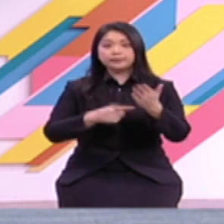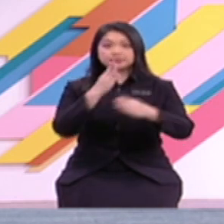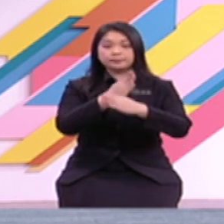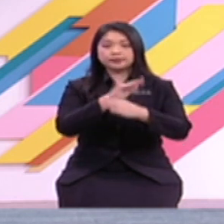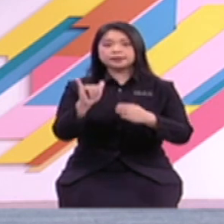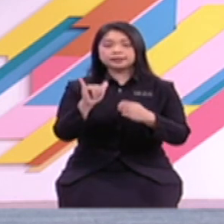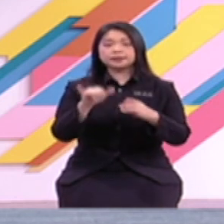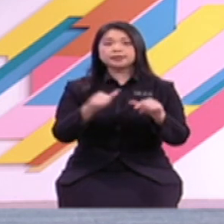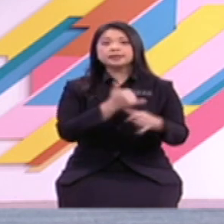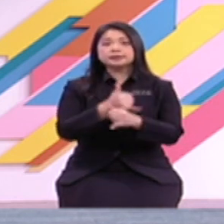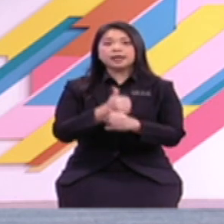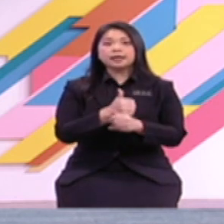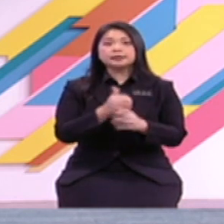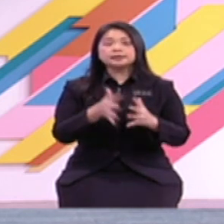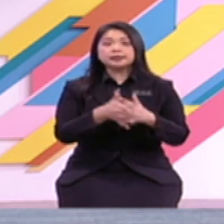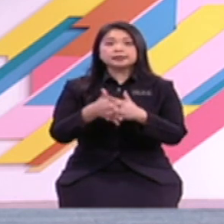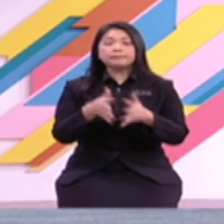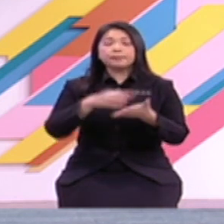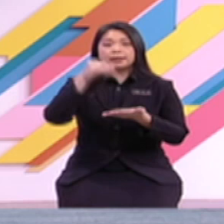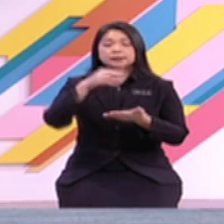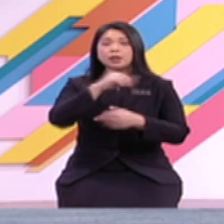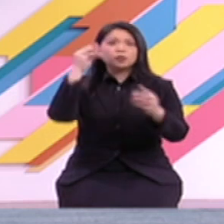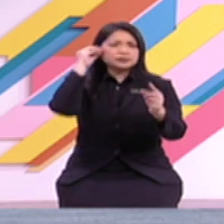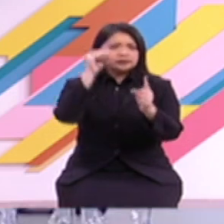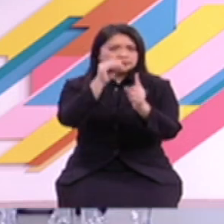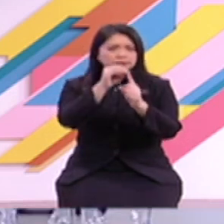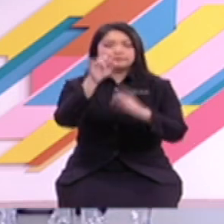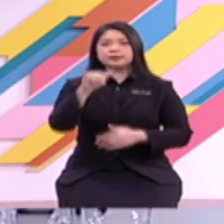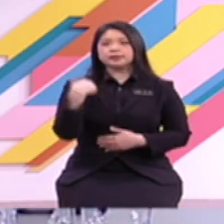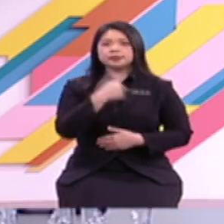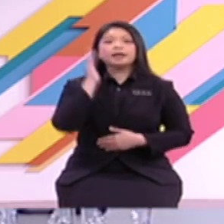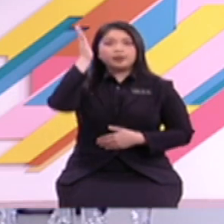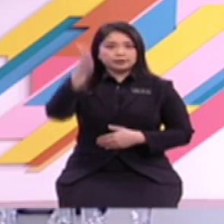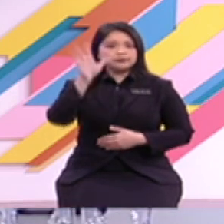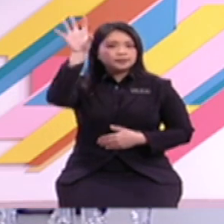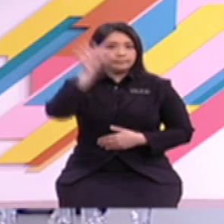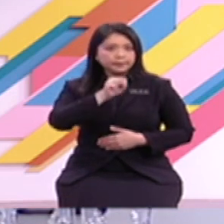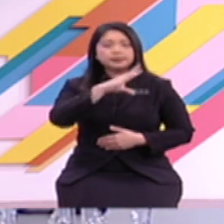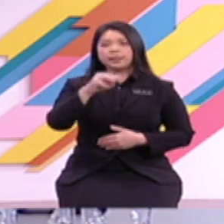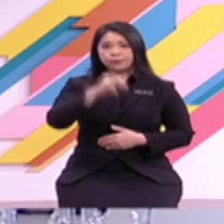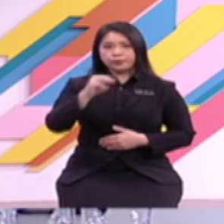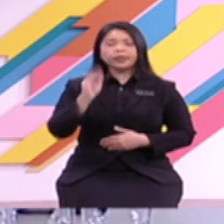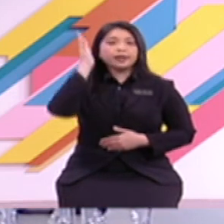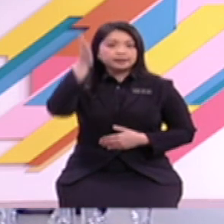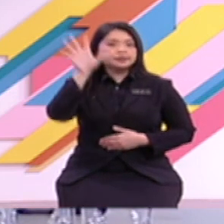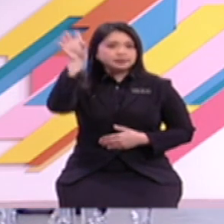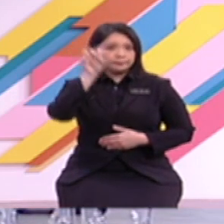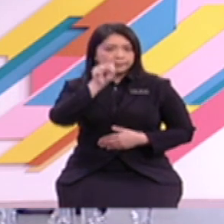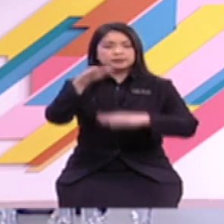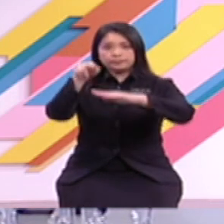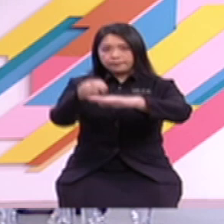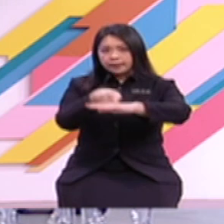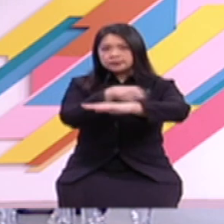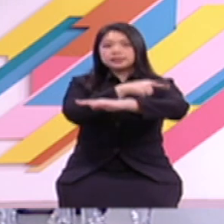stendec pembelajaran dan juga objektif yang akan kita capai ataupun adik-adik kita tercapai sepanjang